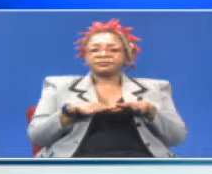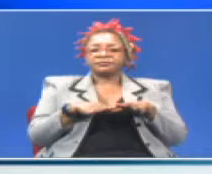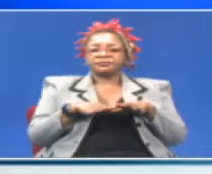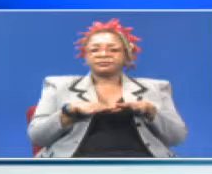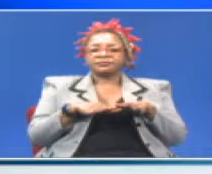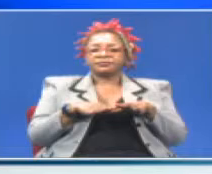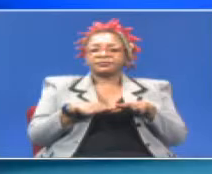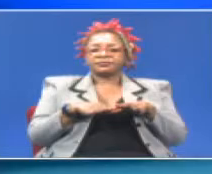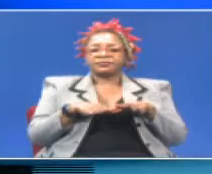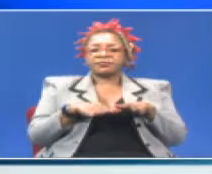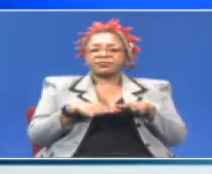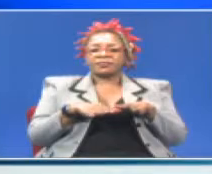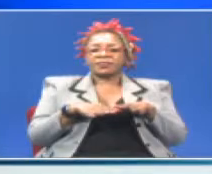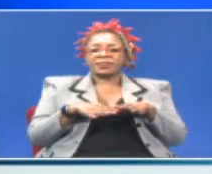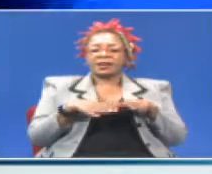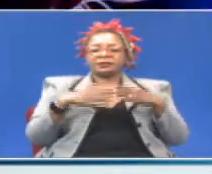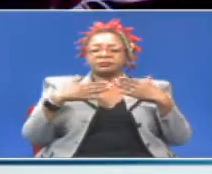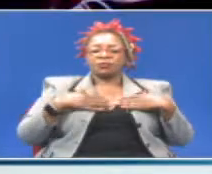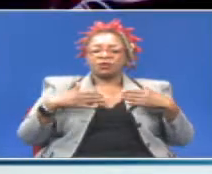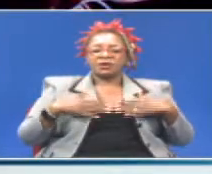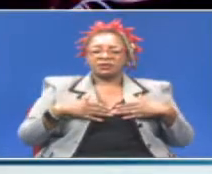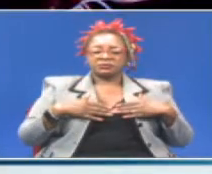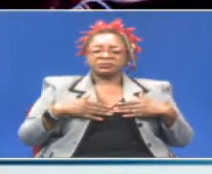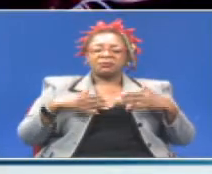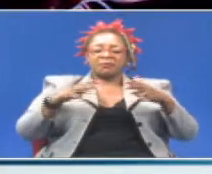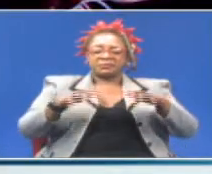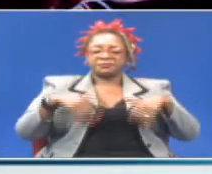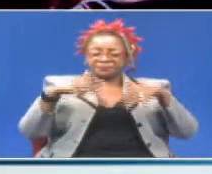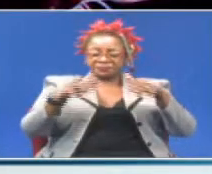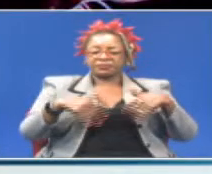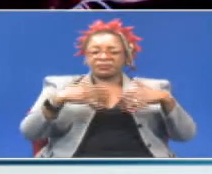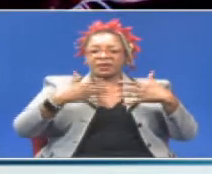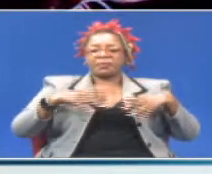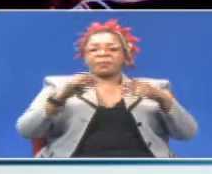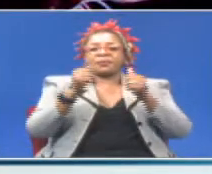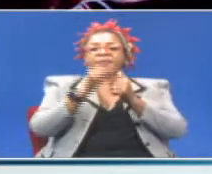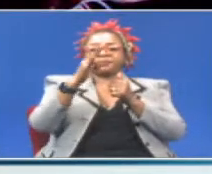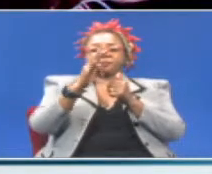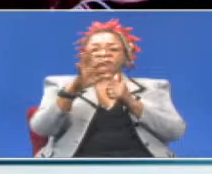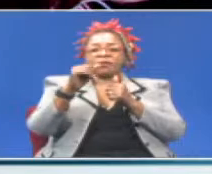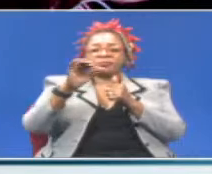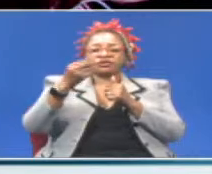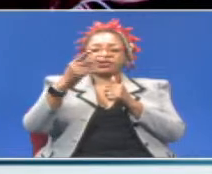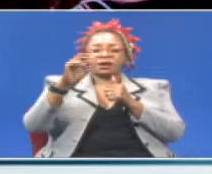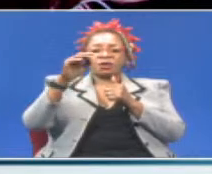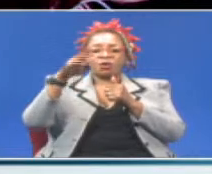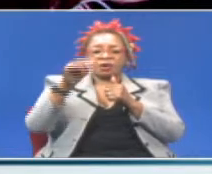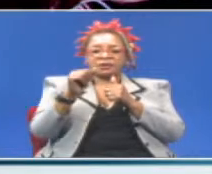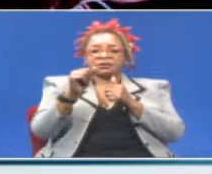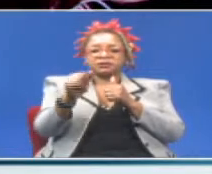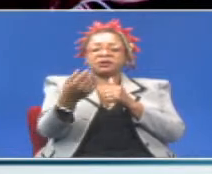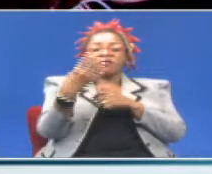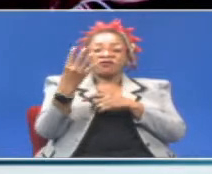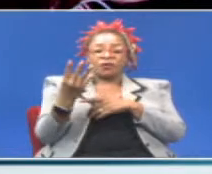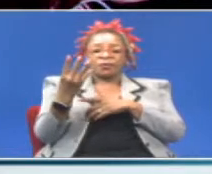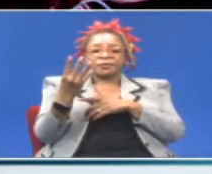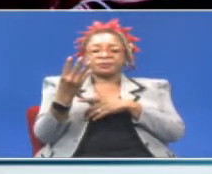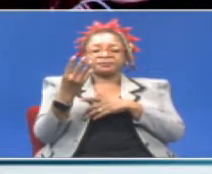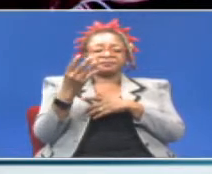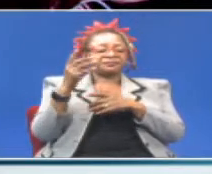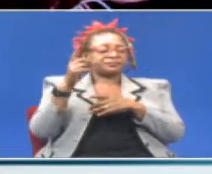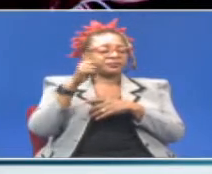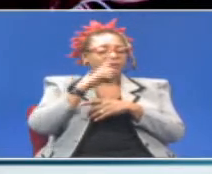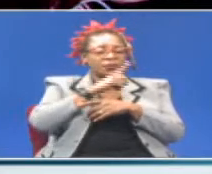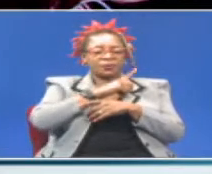mtazamaji, miili ya watu imefukuliwa na watu kumi na watatu kuokolewa huko Shakahola, kaunti ya Kilifi. Wanne wakiwa ni hali